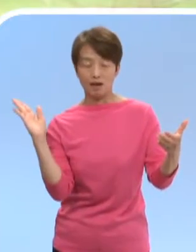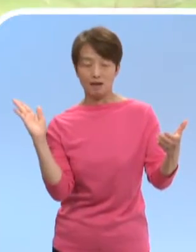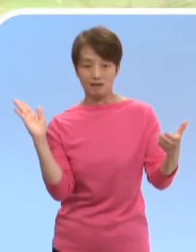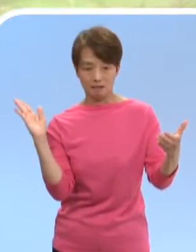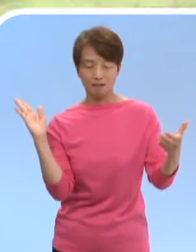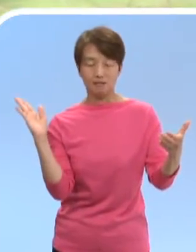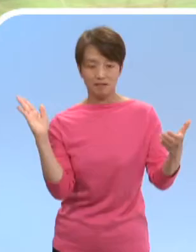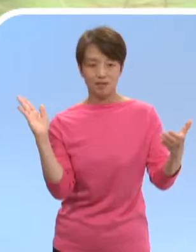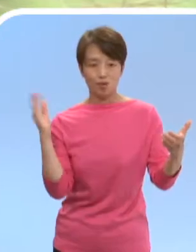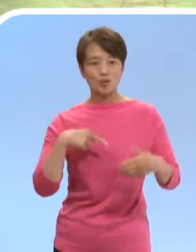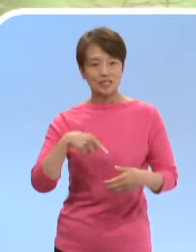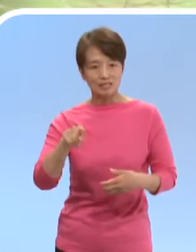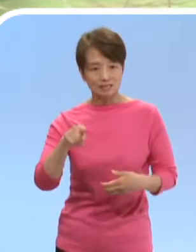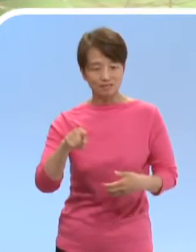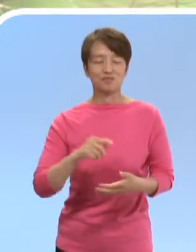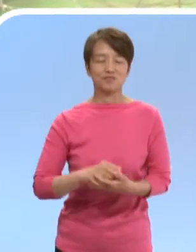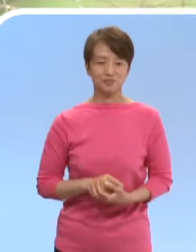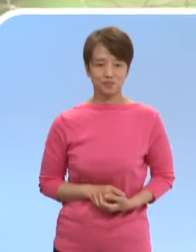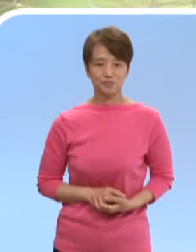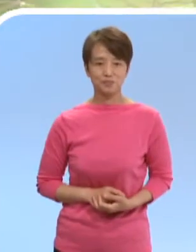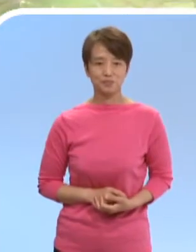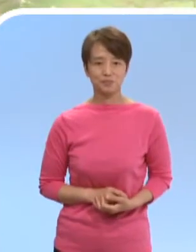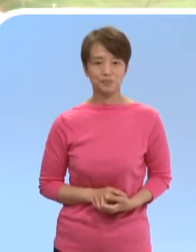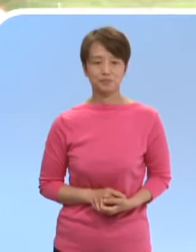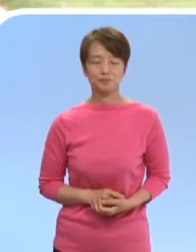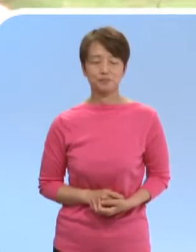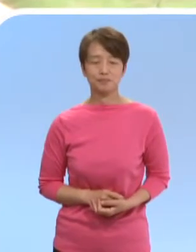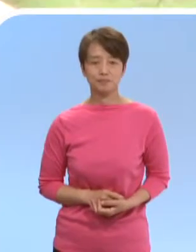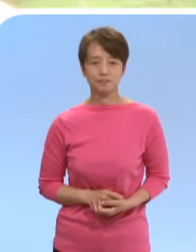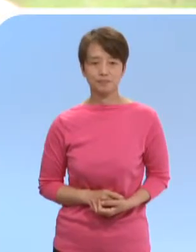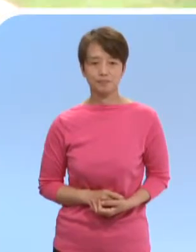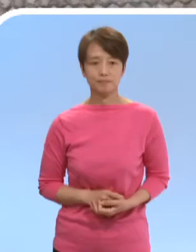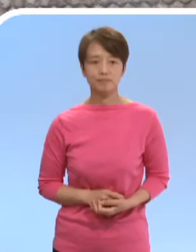防景亭、ここに行ってみたいと思います。